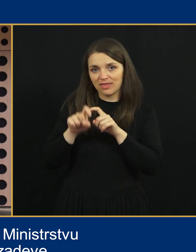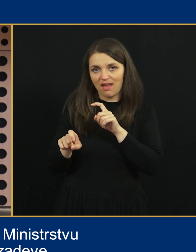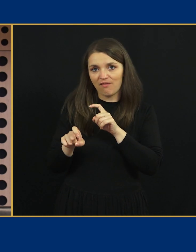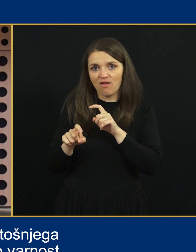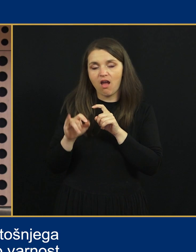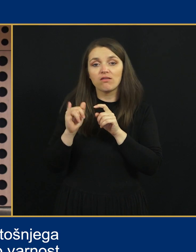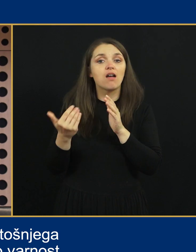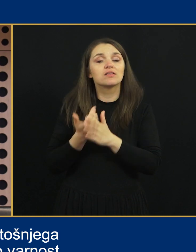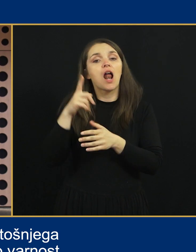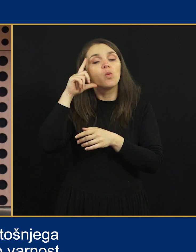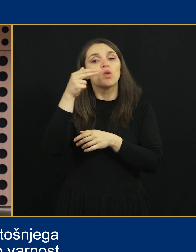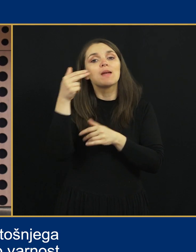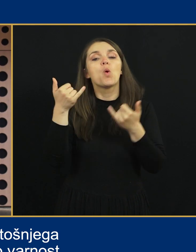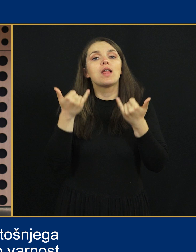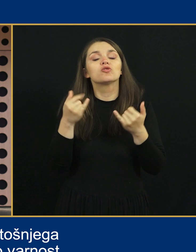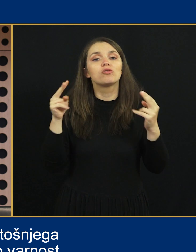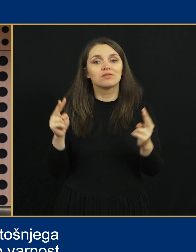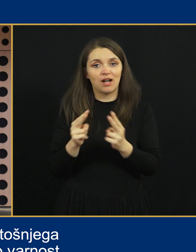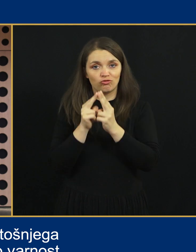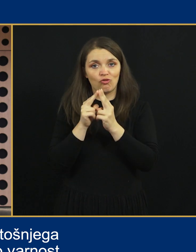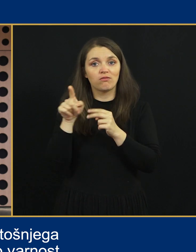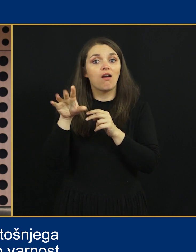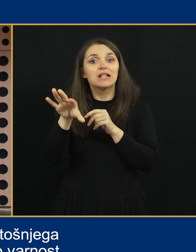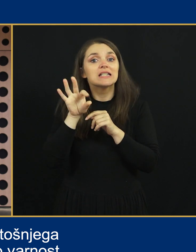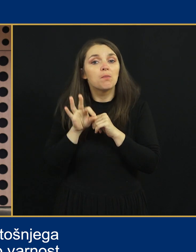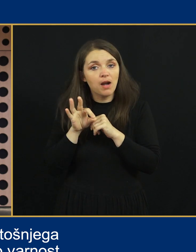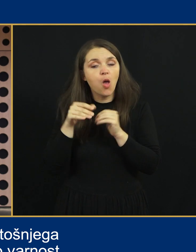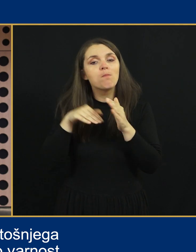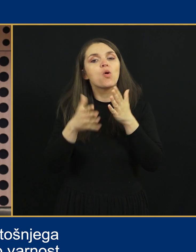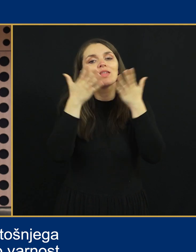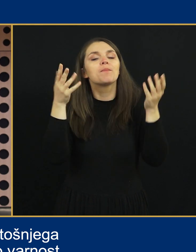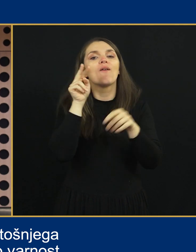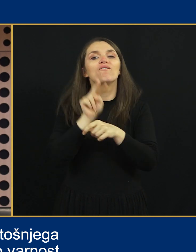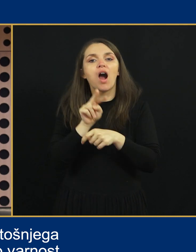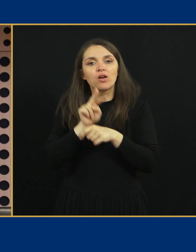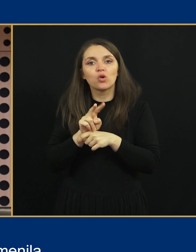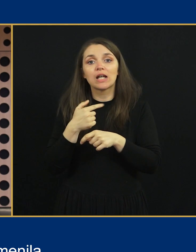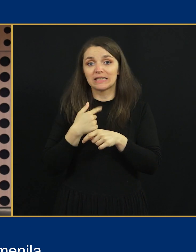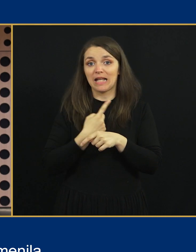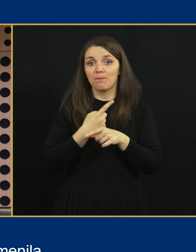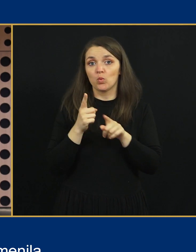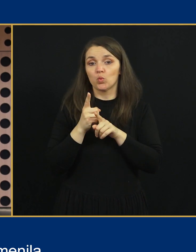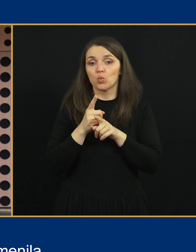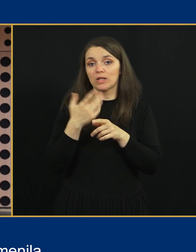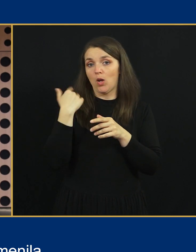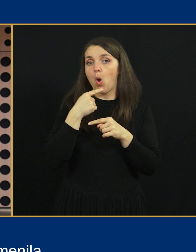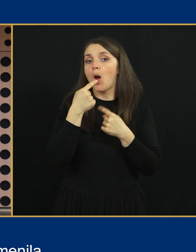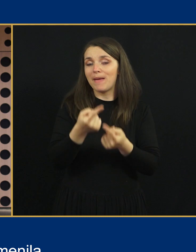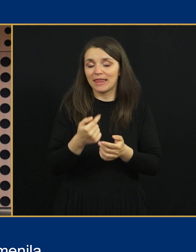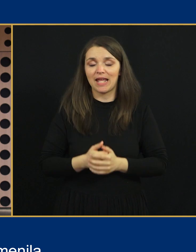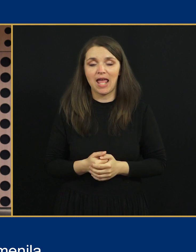zadeve, da je za osrednjo temo letošnjega srečanja izbralo podnebno varnost, ki sem jo tudi pravkar